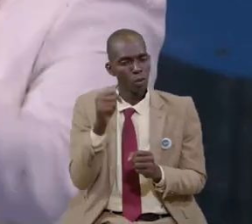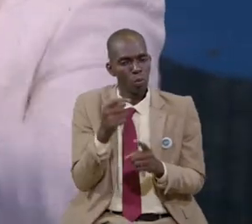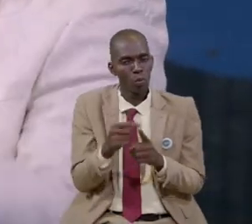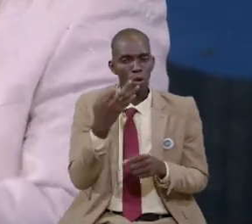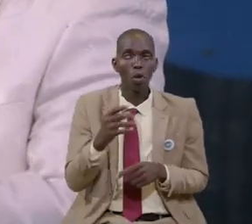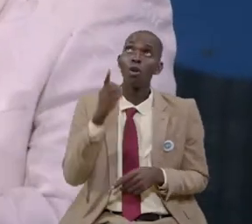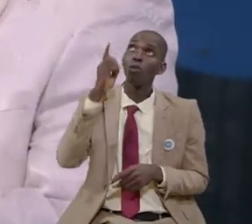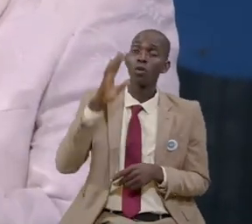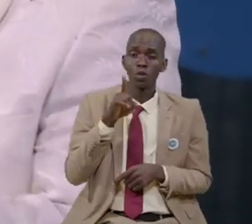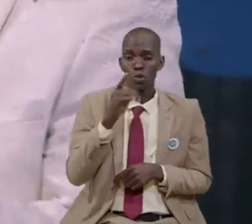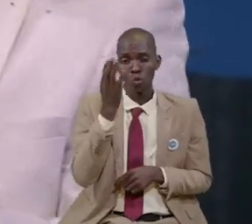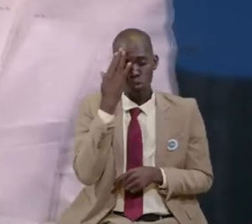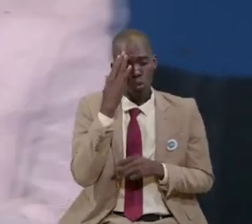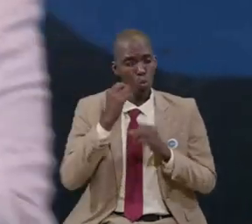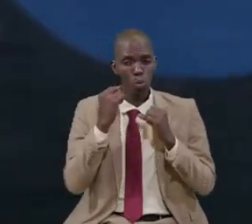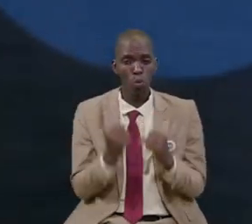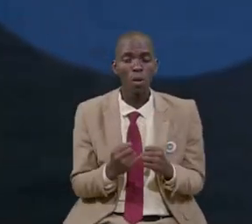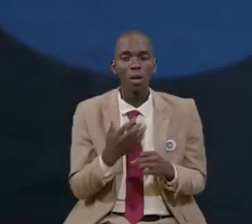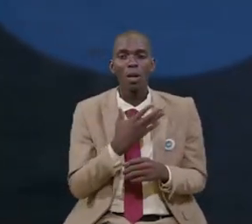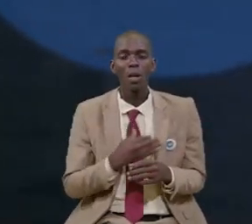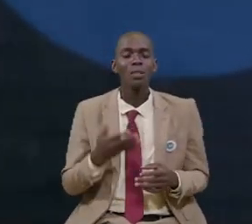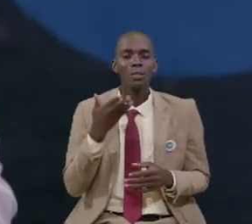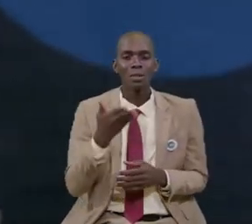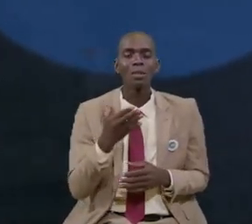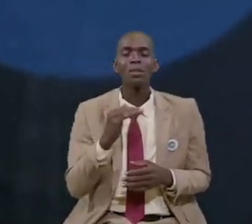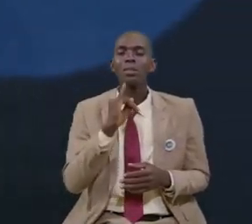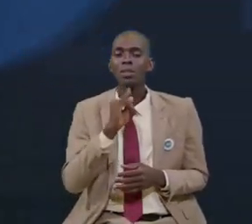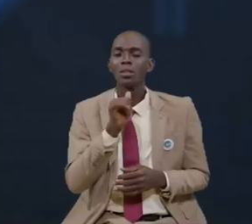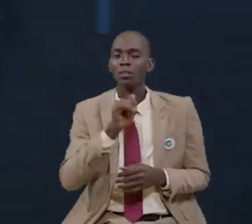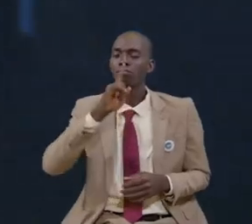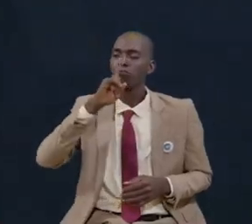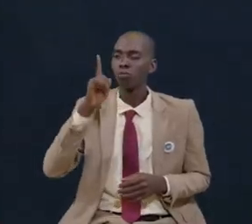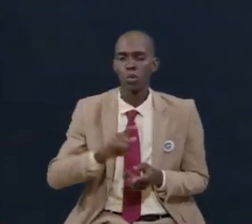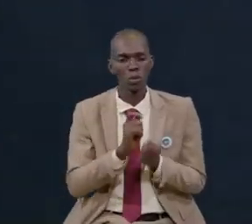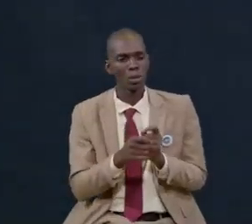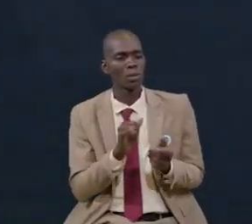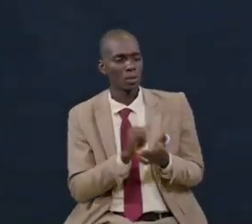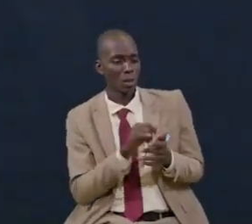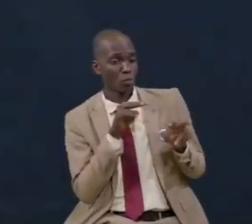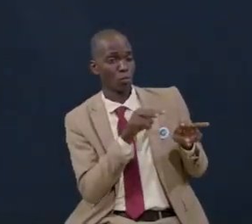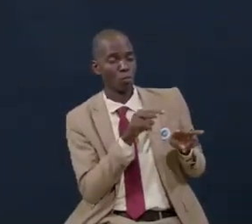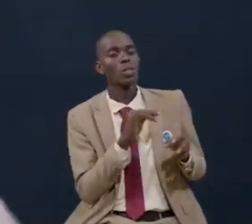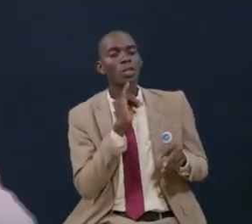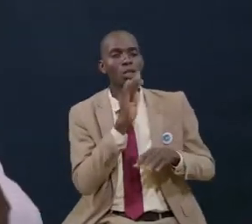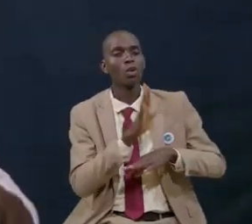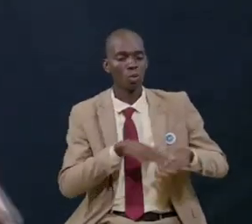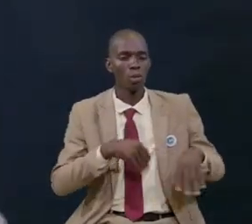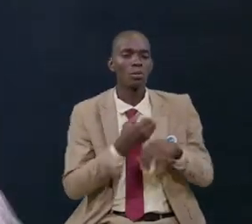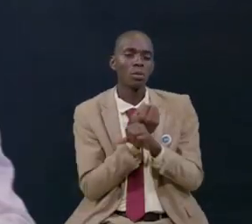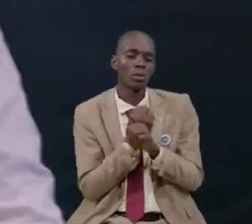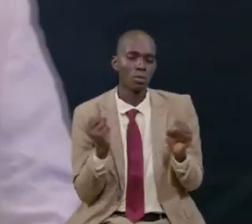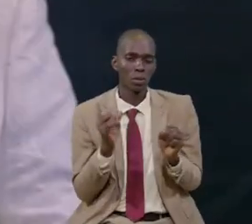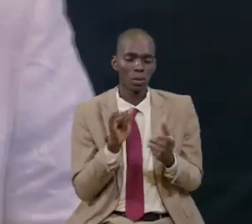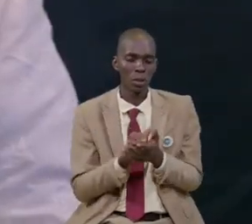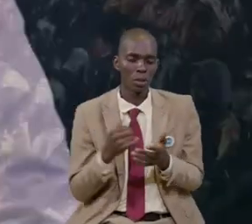et un véritable changement. C'est le salut dont nous parlons, c'est le genre de salut que nous vous présentons, c'est le genre